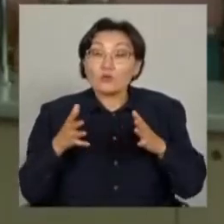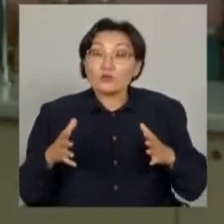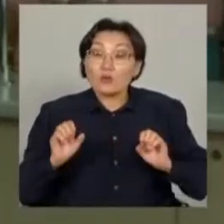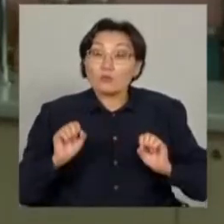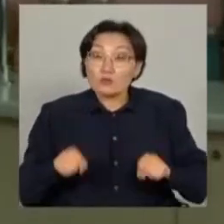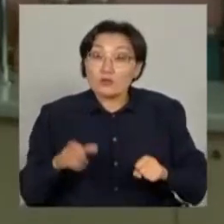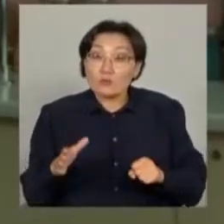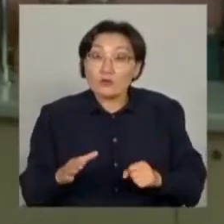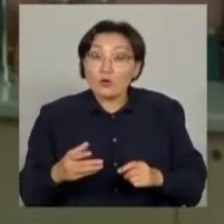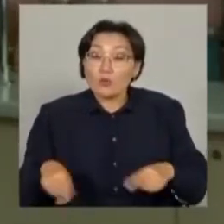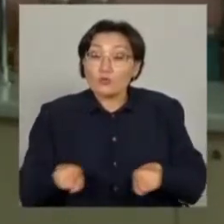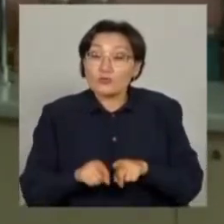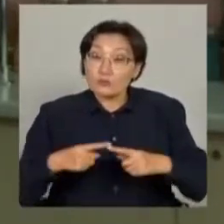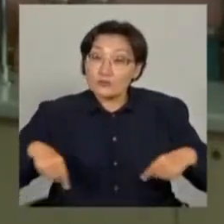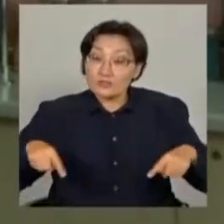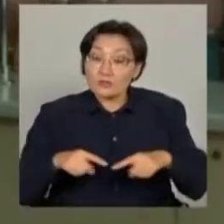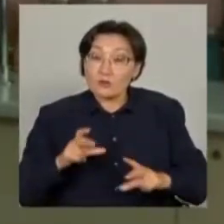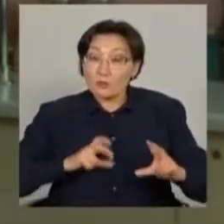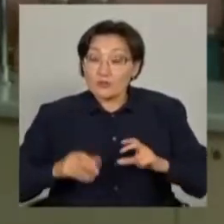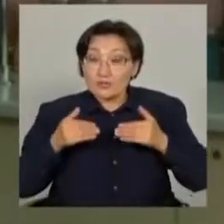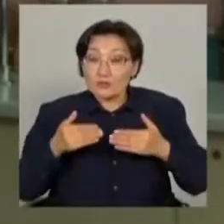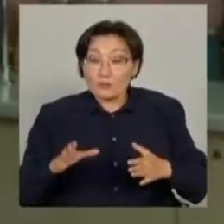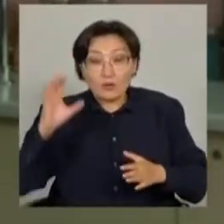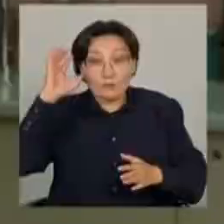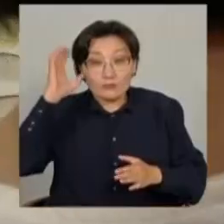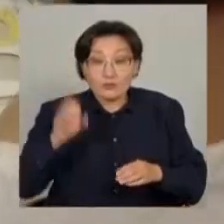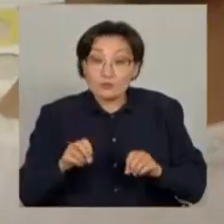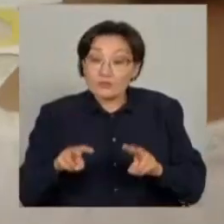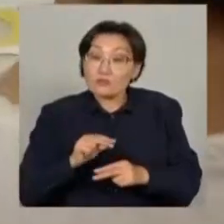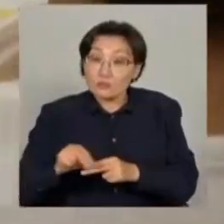орталықтар болашақта университет бітіріп келген психологтарды үйретсе.